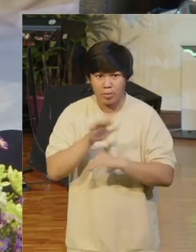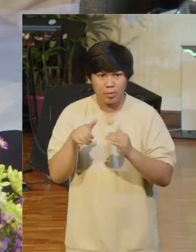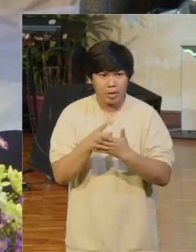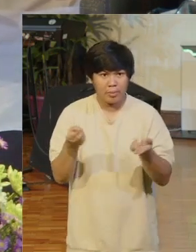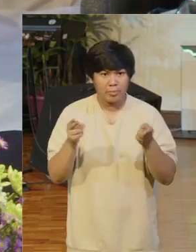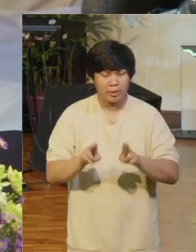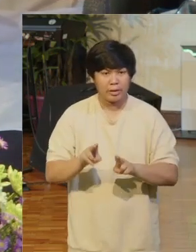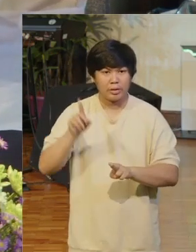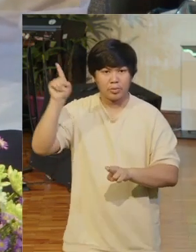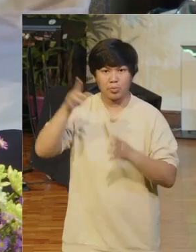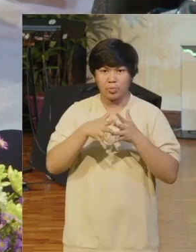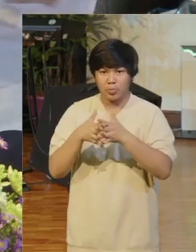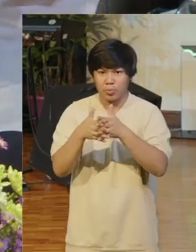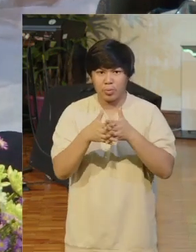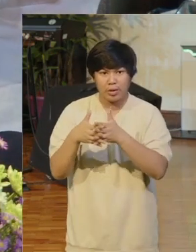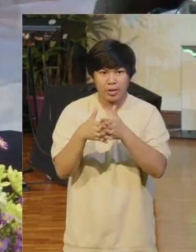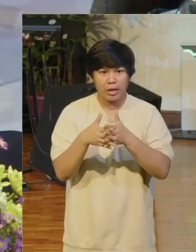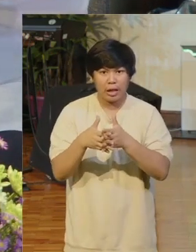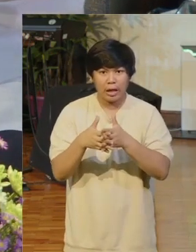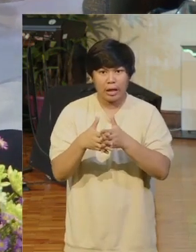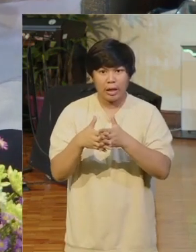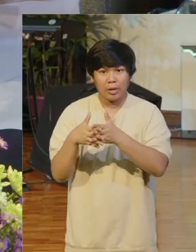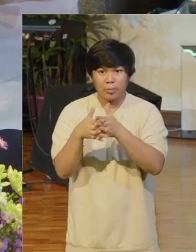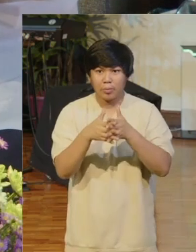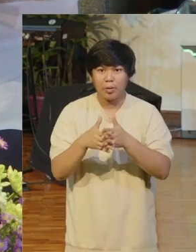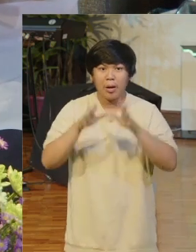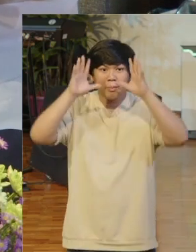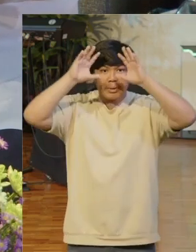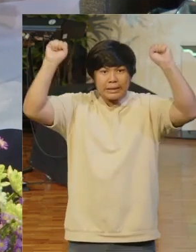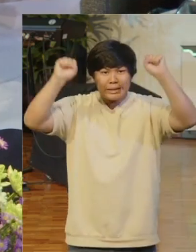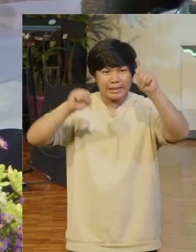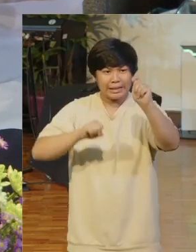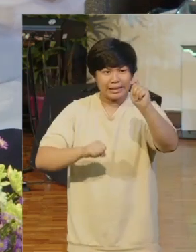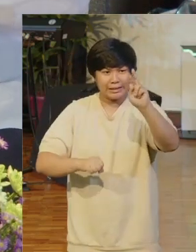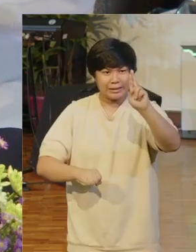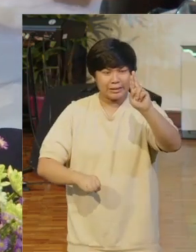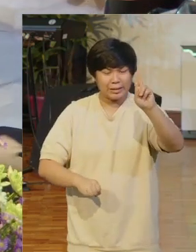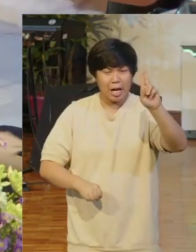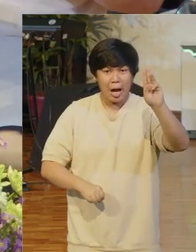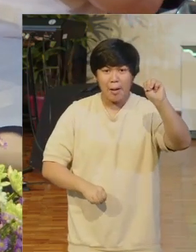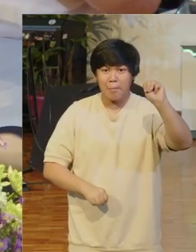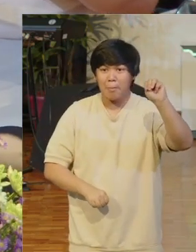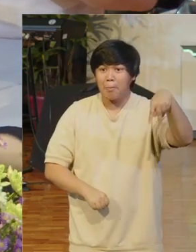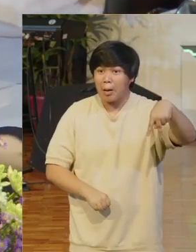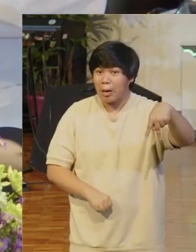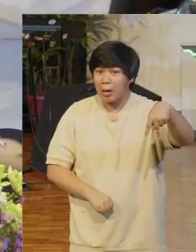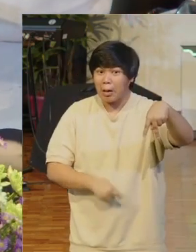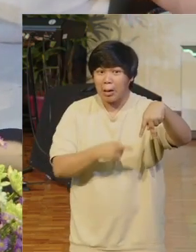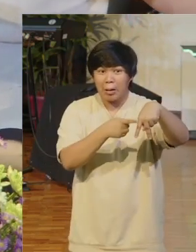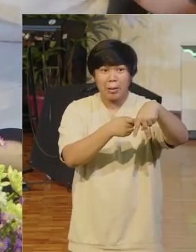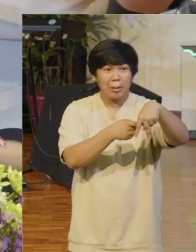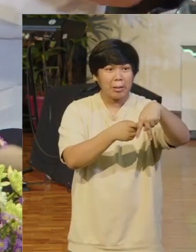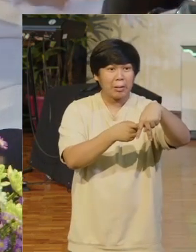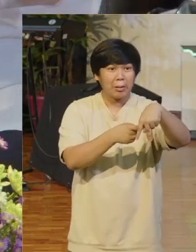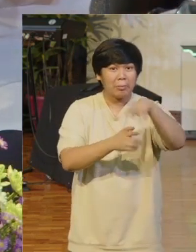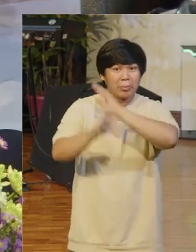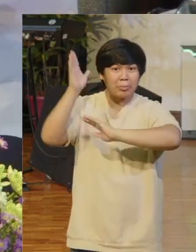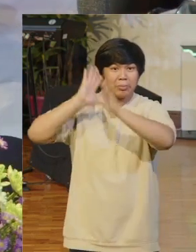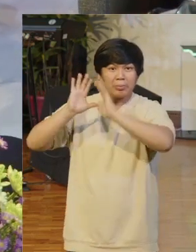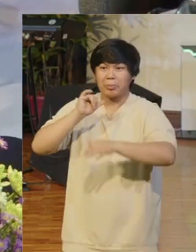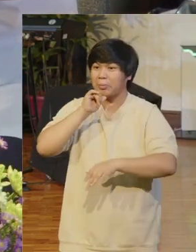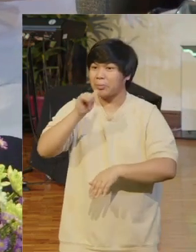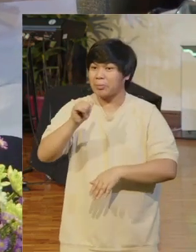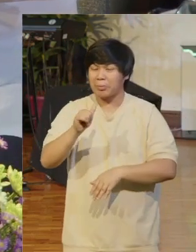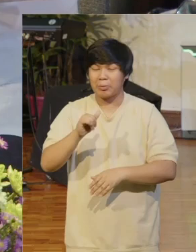Amerika. No? Presidente na ulit si Trump. No? Hindi nila binoto 4 years ago, ngayon binoto na